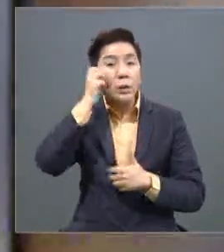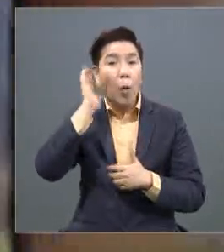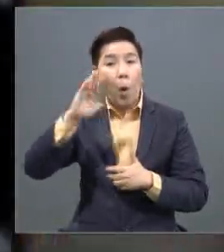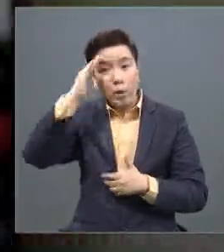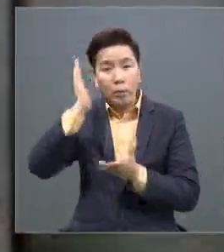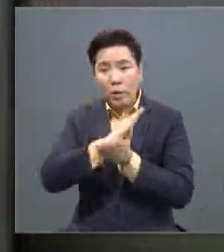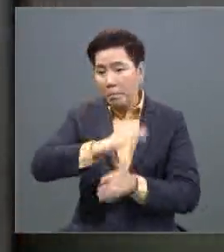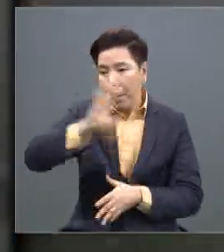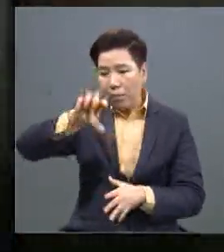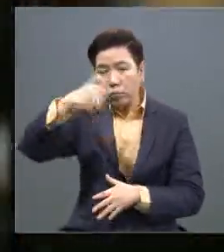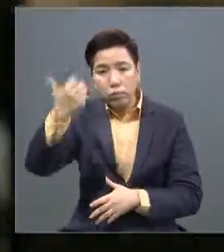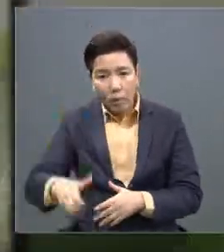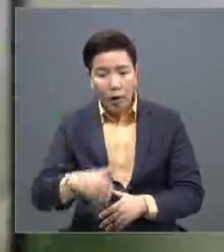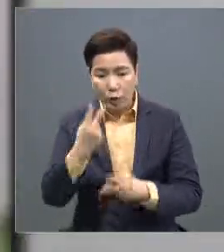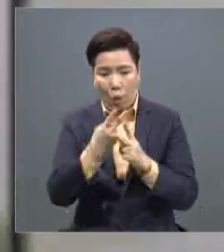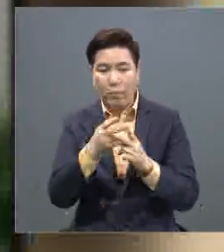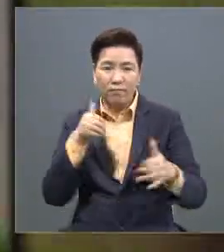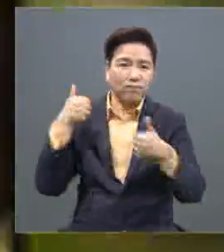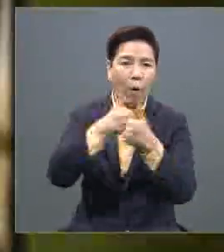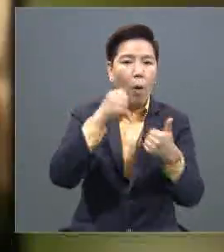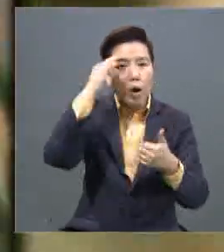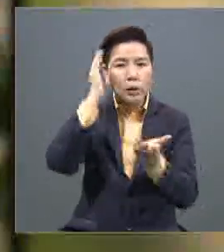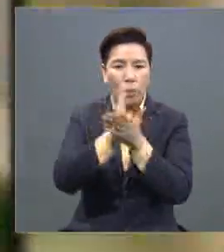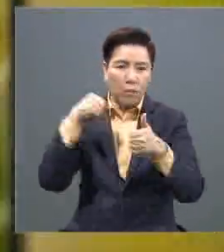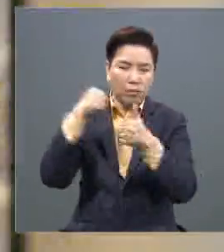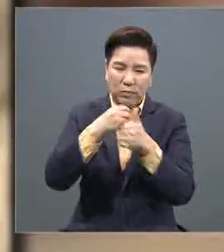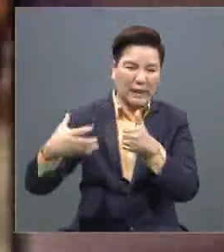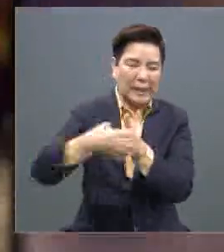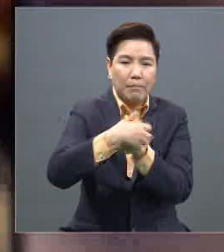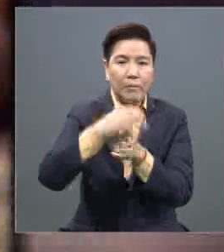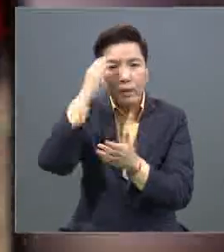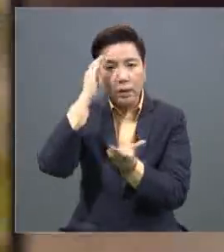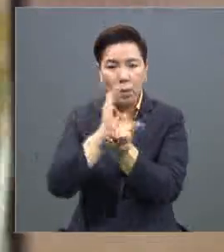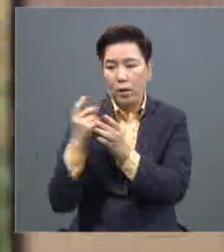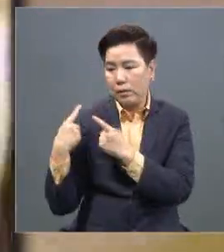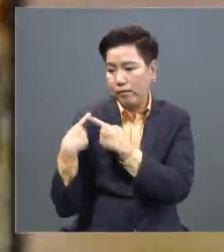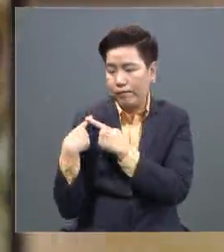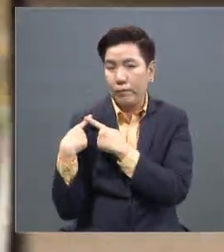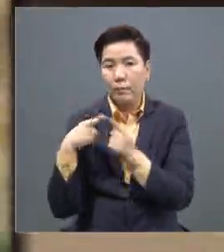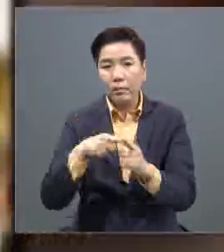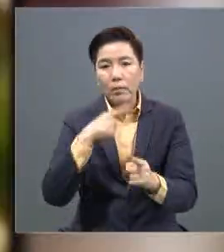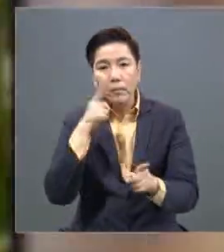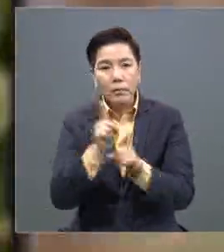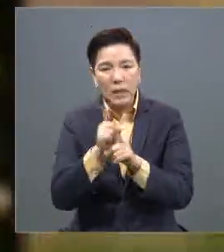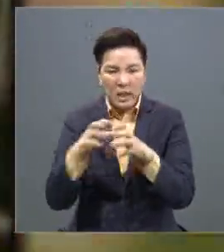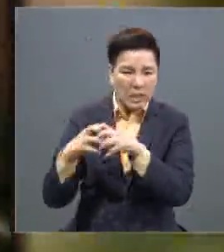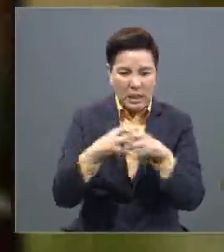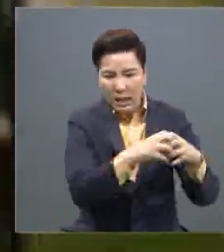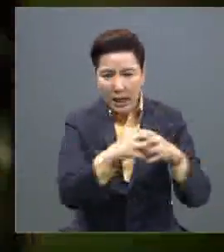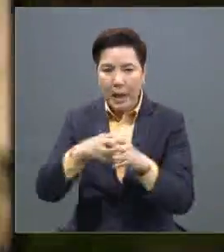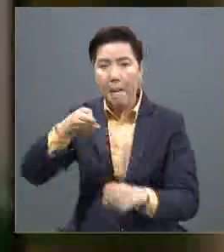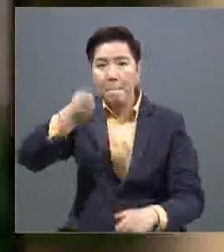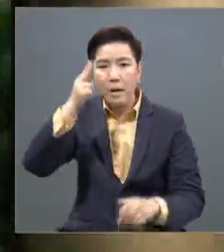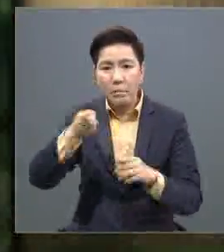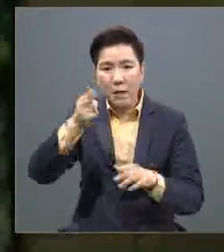ที่แล้วทั้งสองคนค่ะก็เข้าไปทำร้ายร่างกายควบคุมตัวดาบตำรวจสมศักดิ์พร้อมกับมีการยื้อแย่งอาวุธปืน